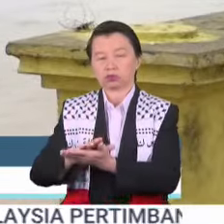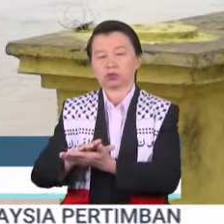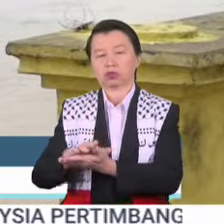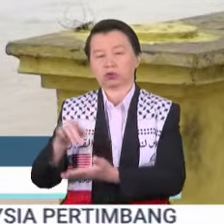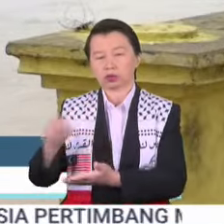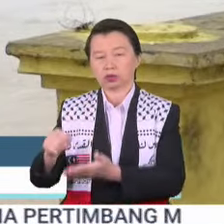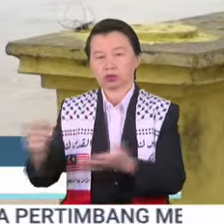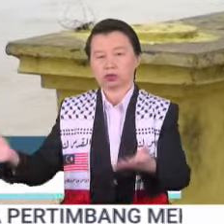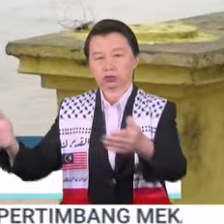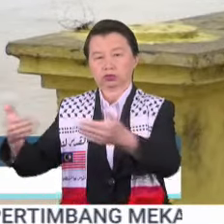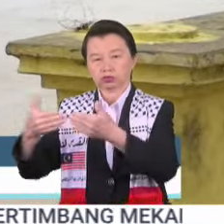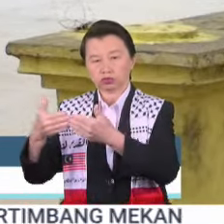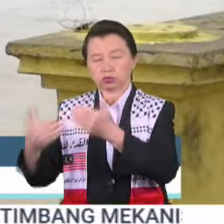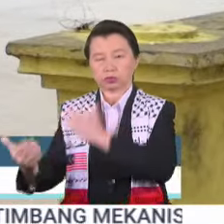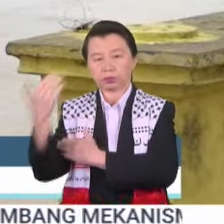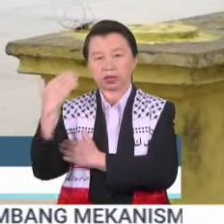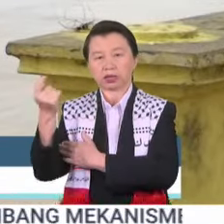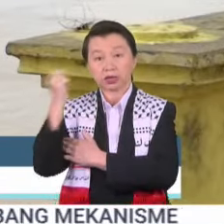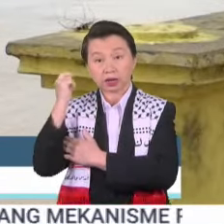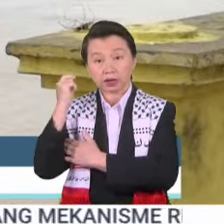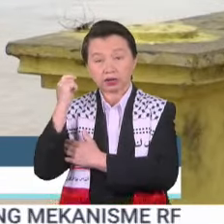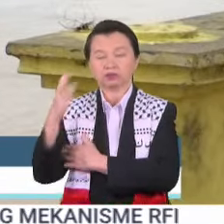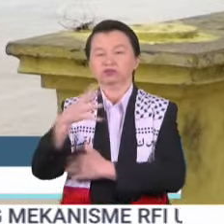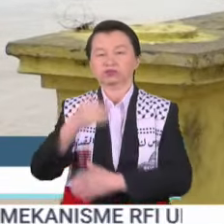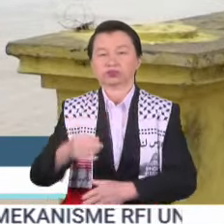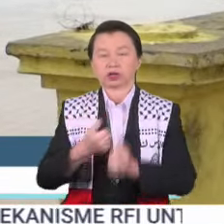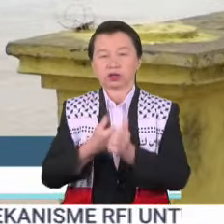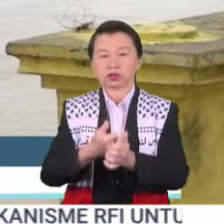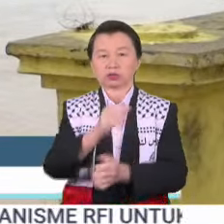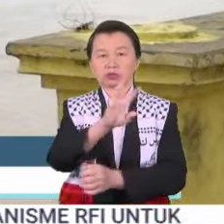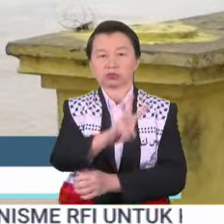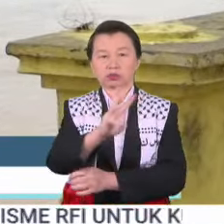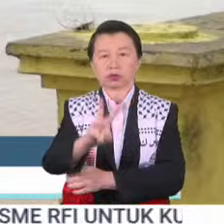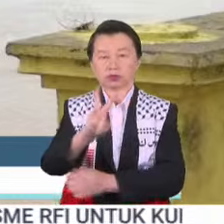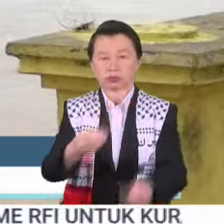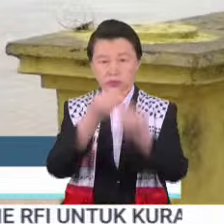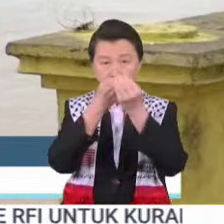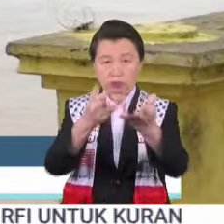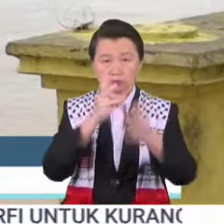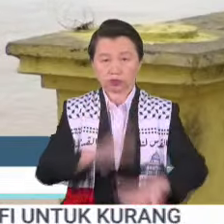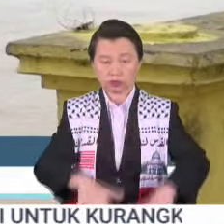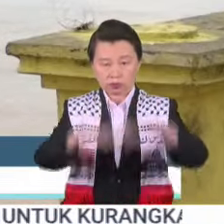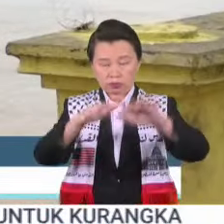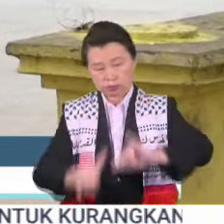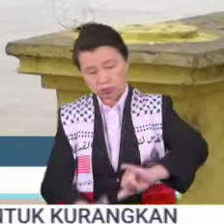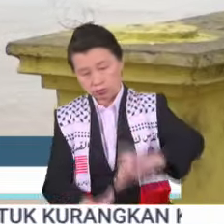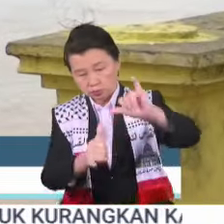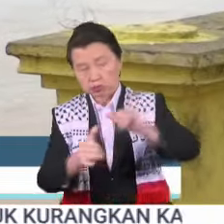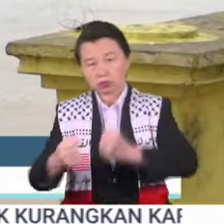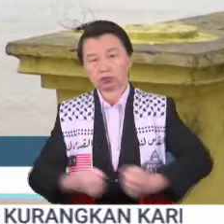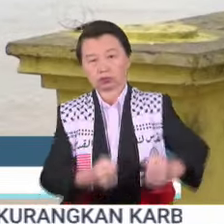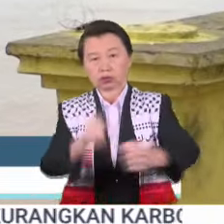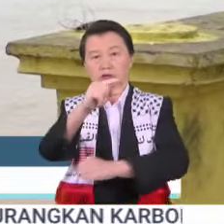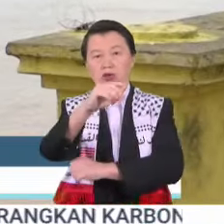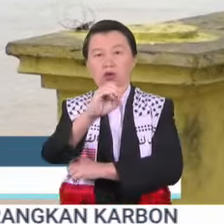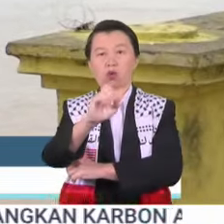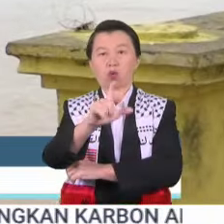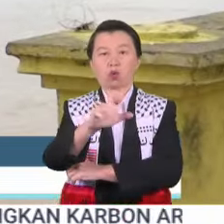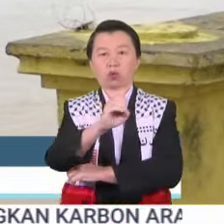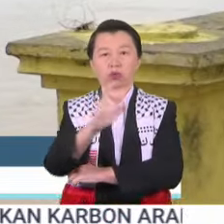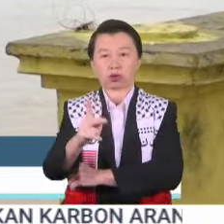Kalong ditutup pagi tadi. Sementara itu, menurut laman web Public Info Banjir, paras sungai Golok di Rantau